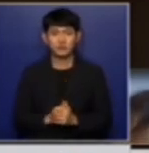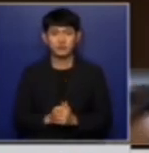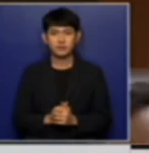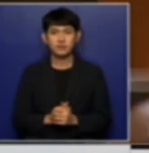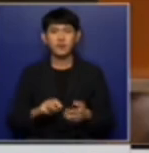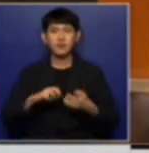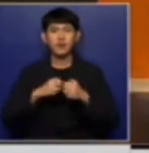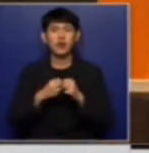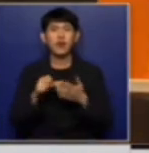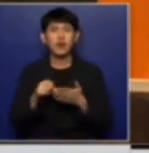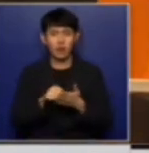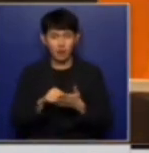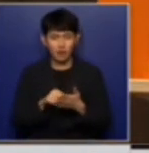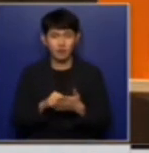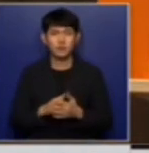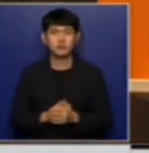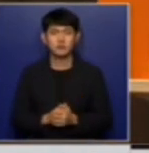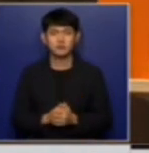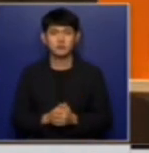แก้ไขปัญหาเนี่ย